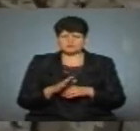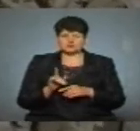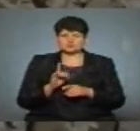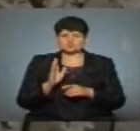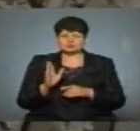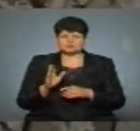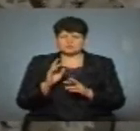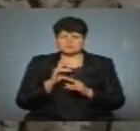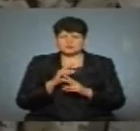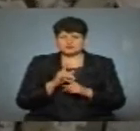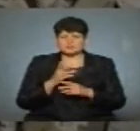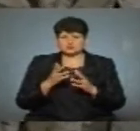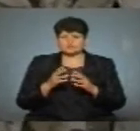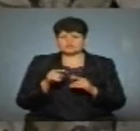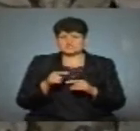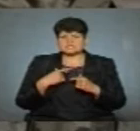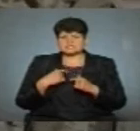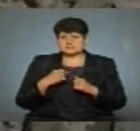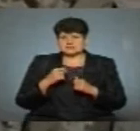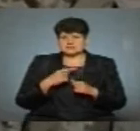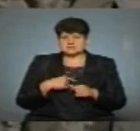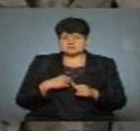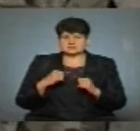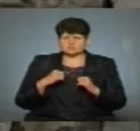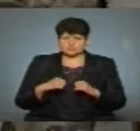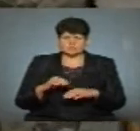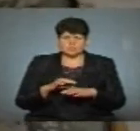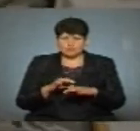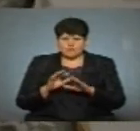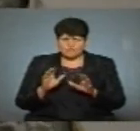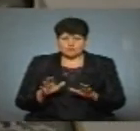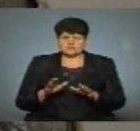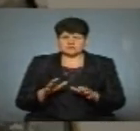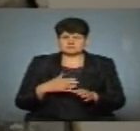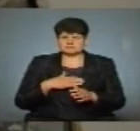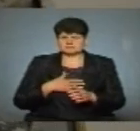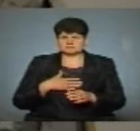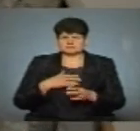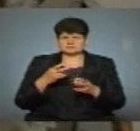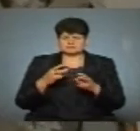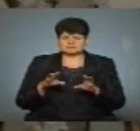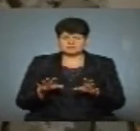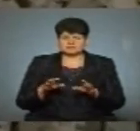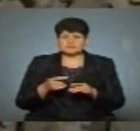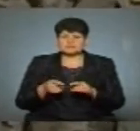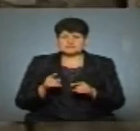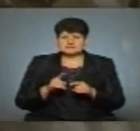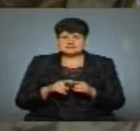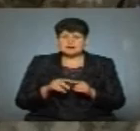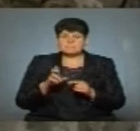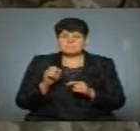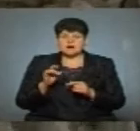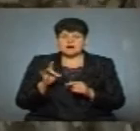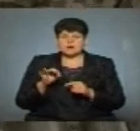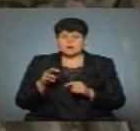буде неладне. А так, якщо вони себе спокійно ведуть, то і турбуватися не потрібно. Це, як кажуть, барометр